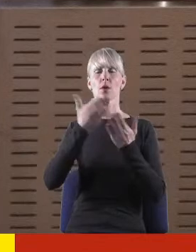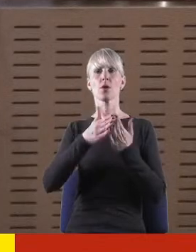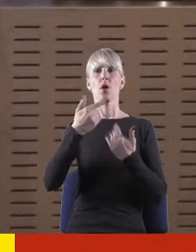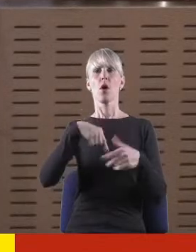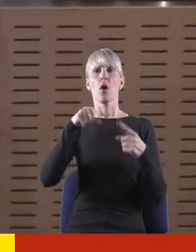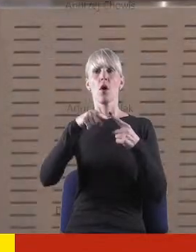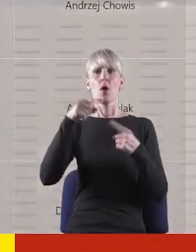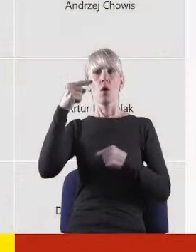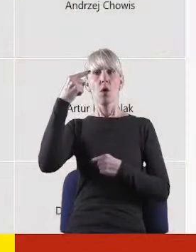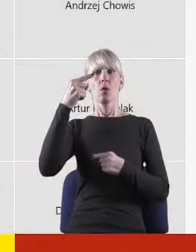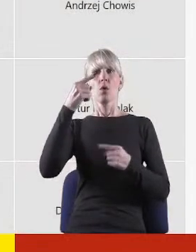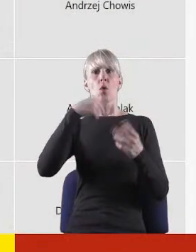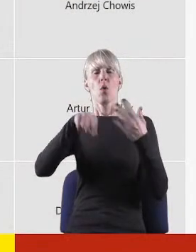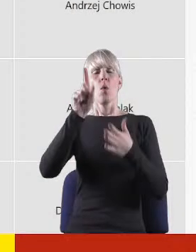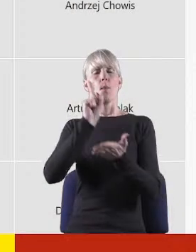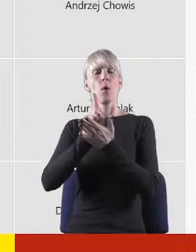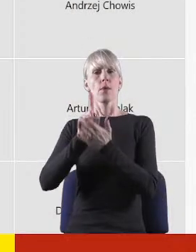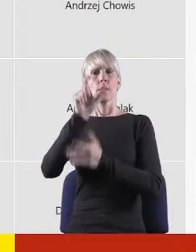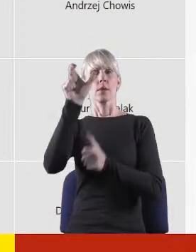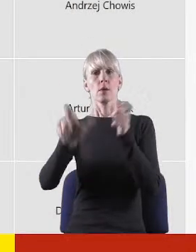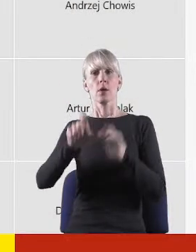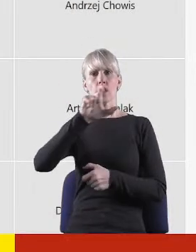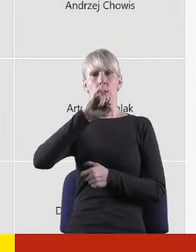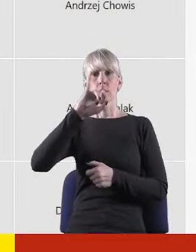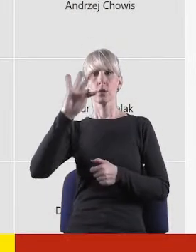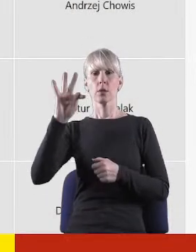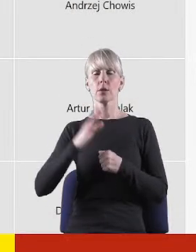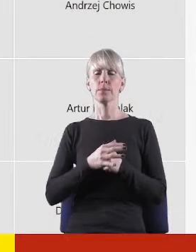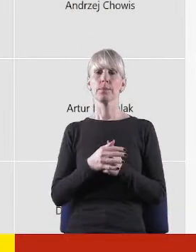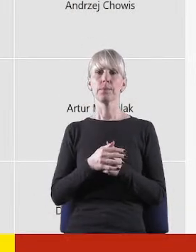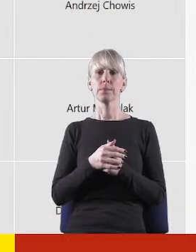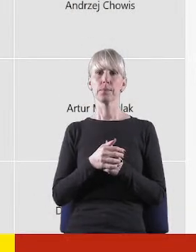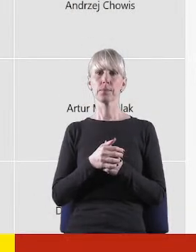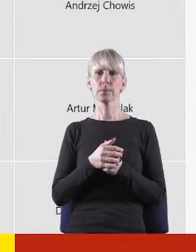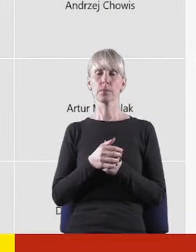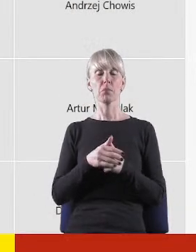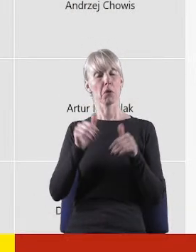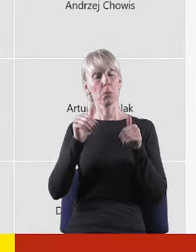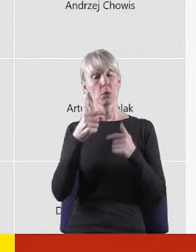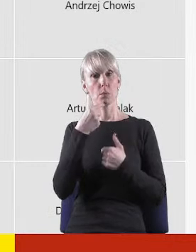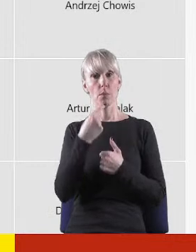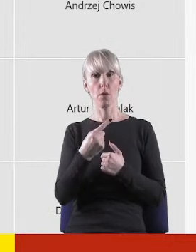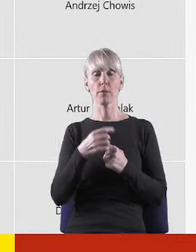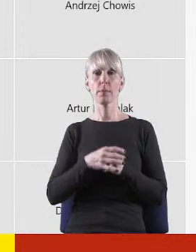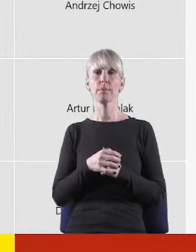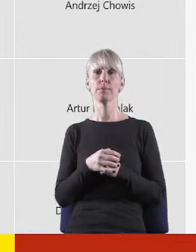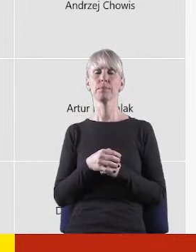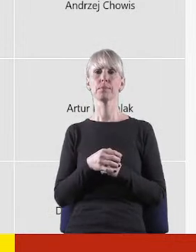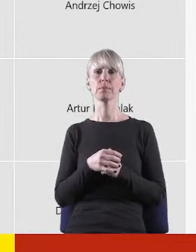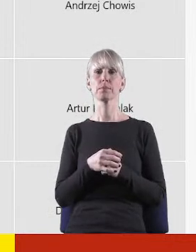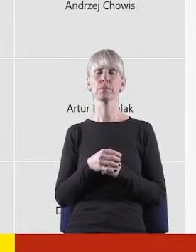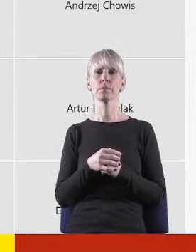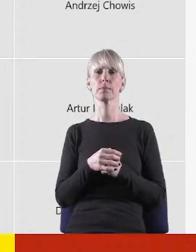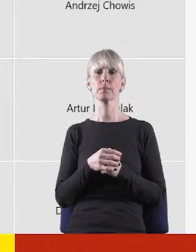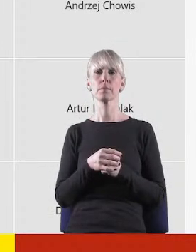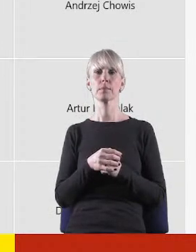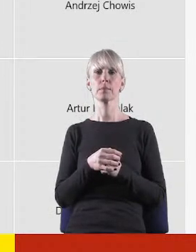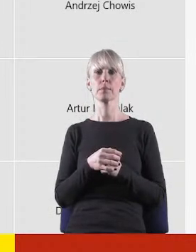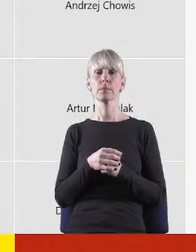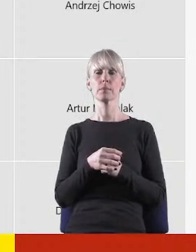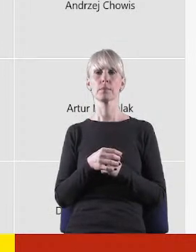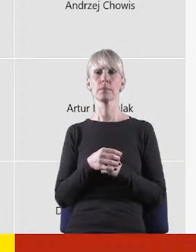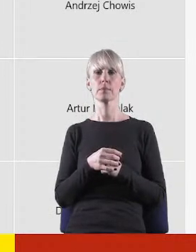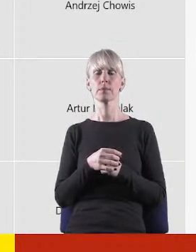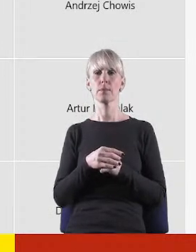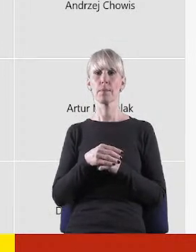głównych podatników podatku CIT w naszym województwie, może przedstawię taką listę przynajmniej tych pierwszych,